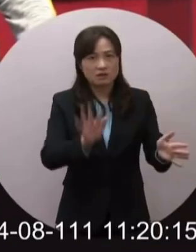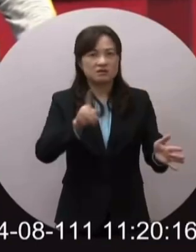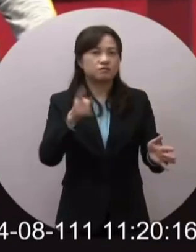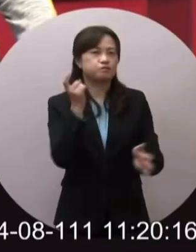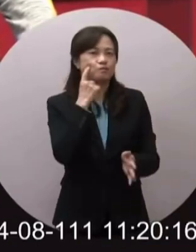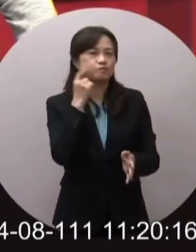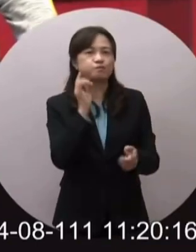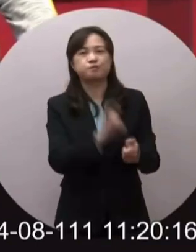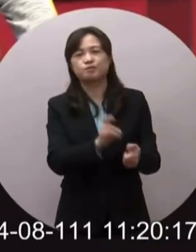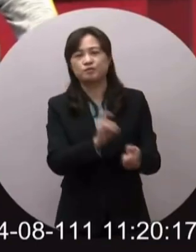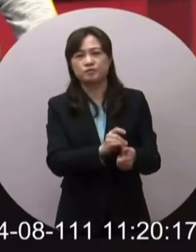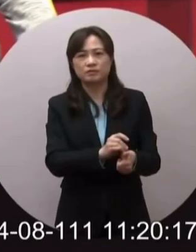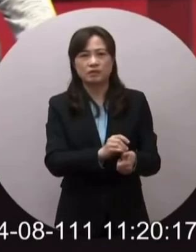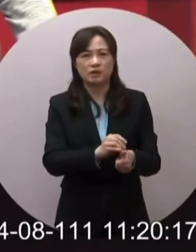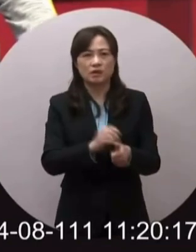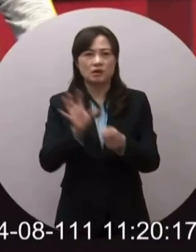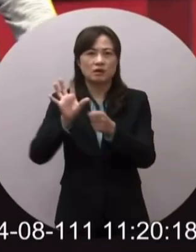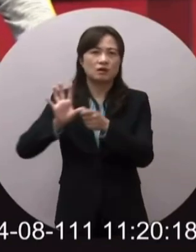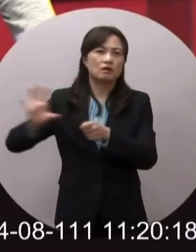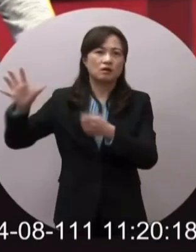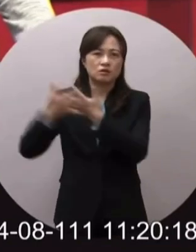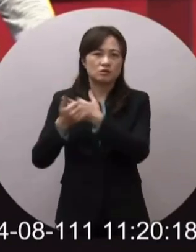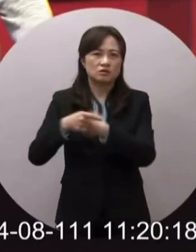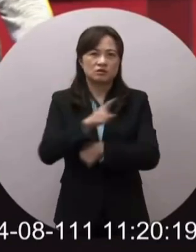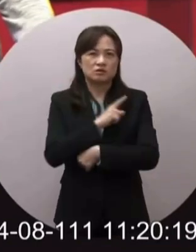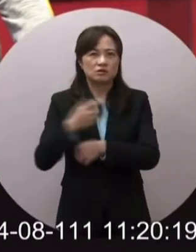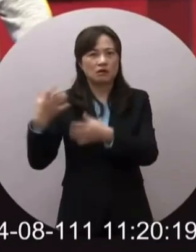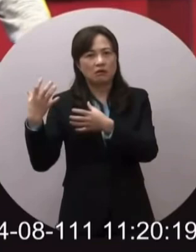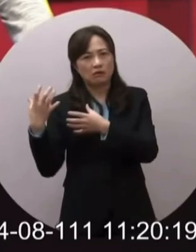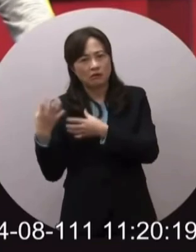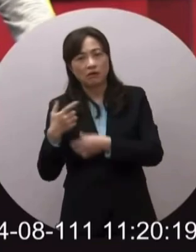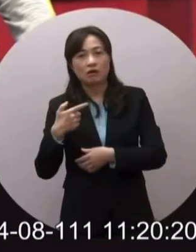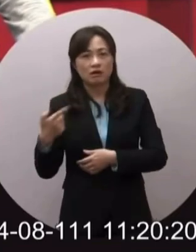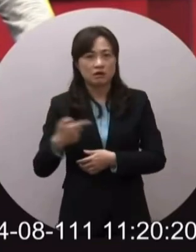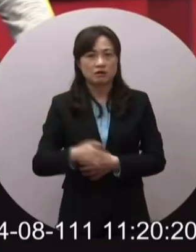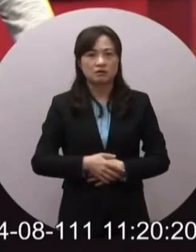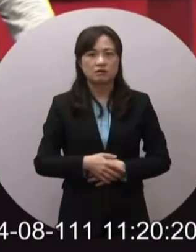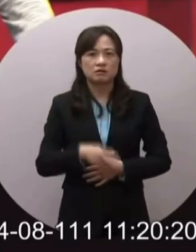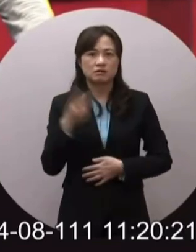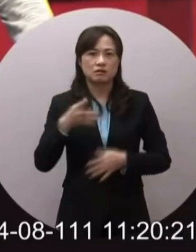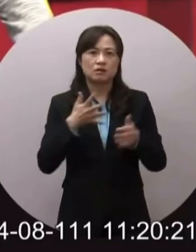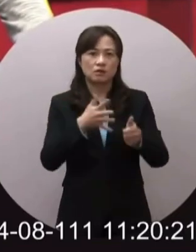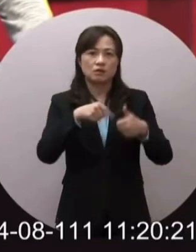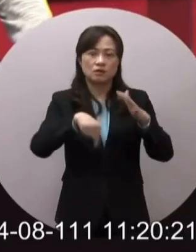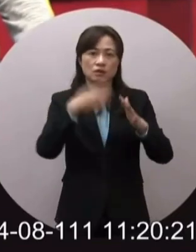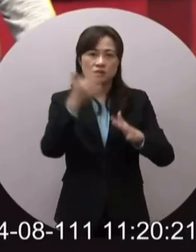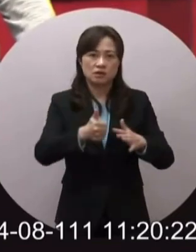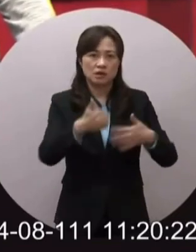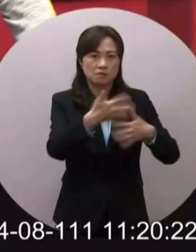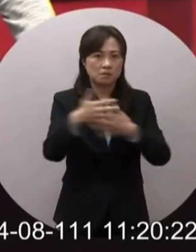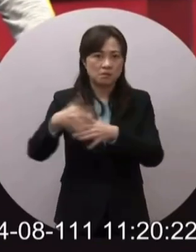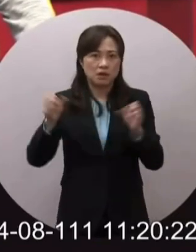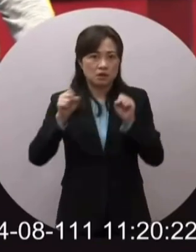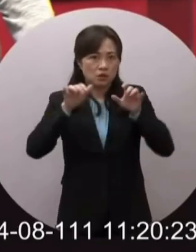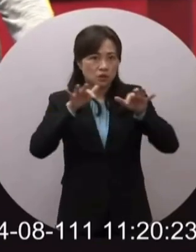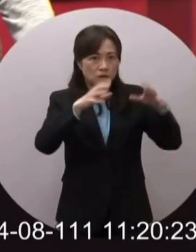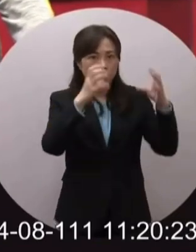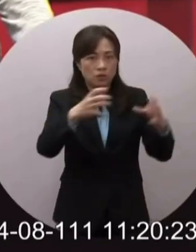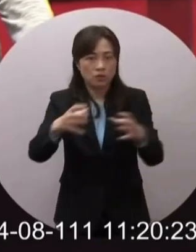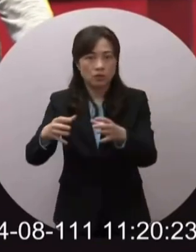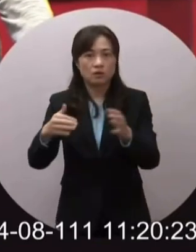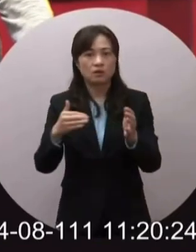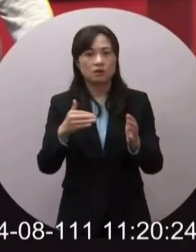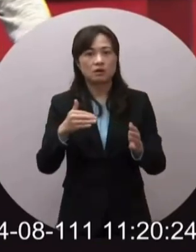生就是一定要负担那么大， 多少？ 然后呢，那我能不能请问院长，请问一下，班班有冷气装这样，完全中学怎